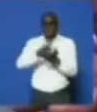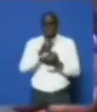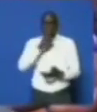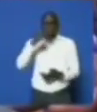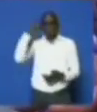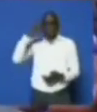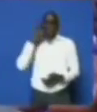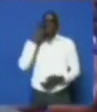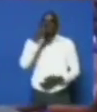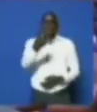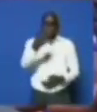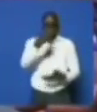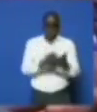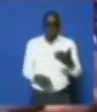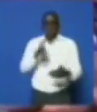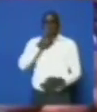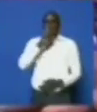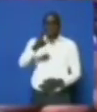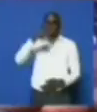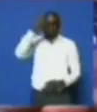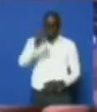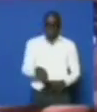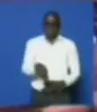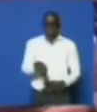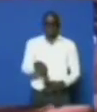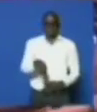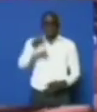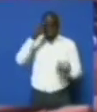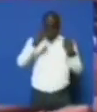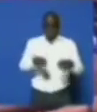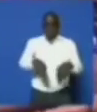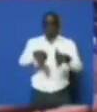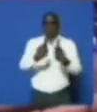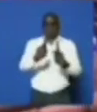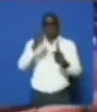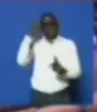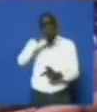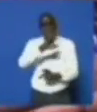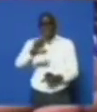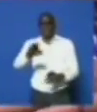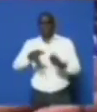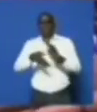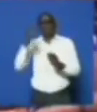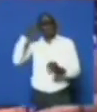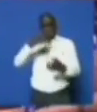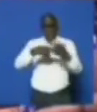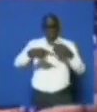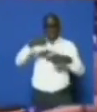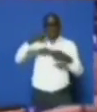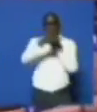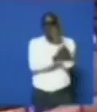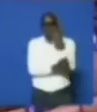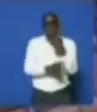quelles sont conditions qui peut permettre donc pour leur retour dans le pays à savoir